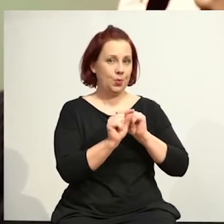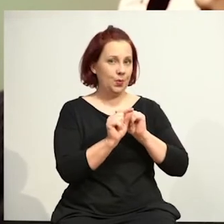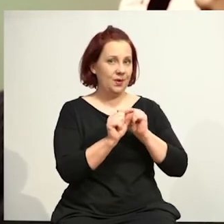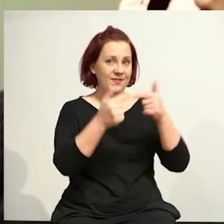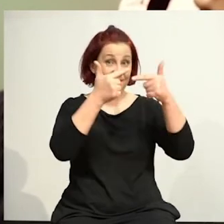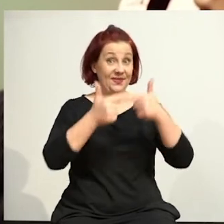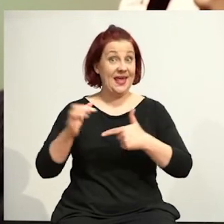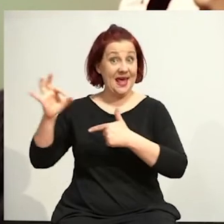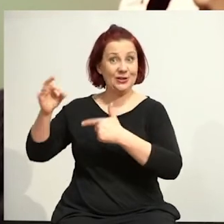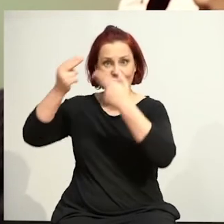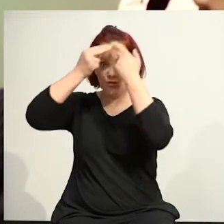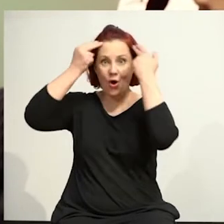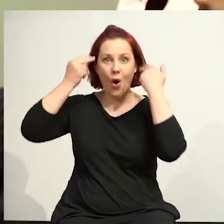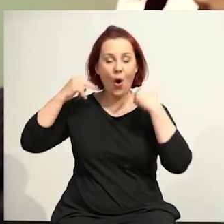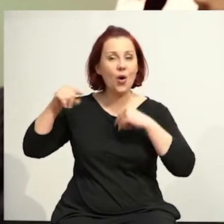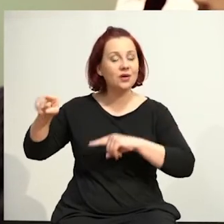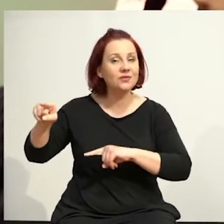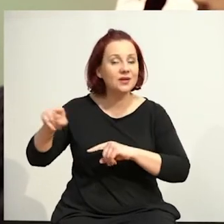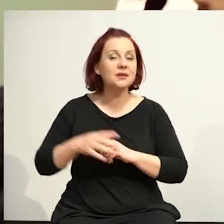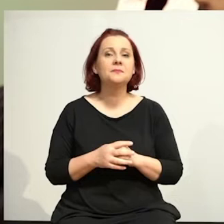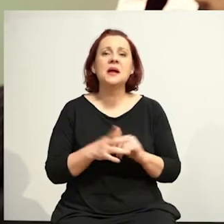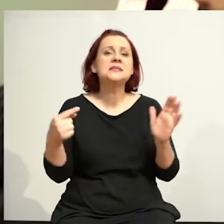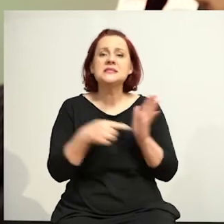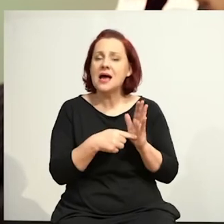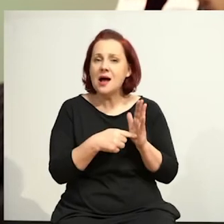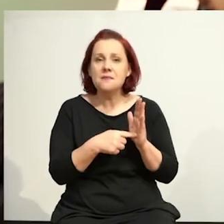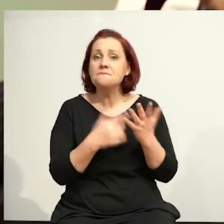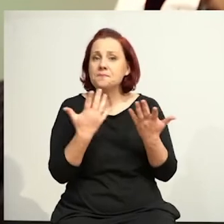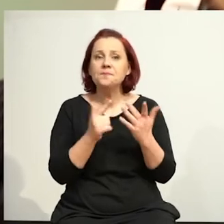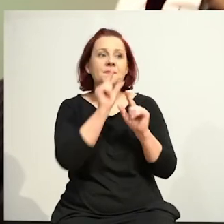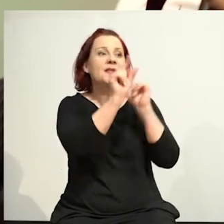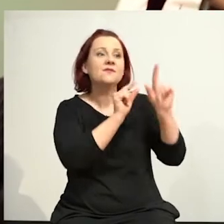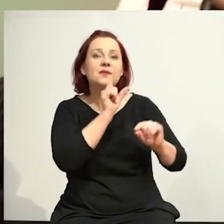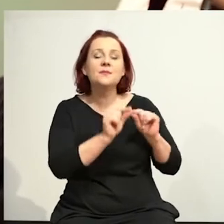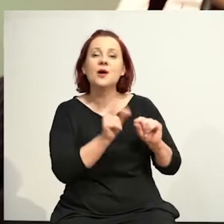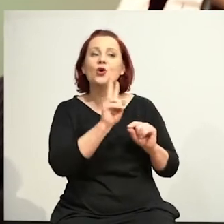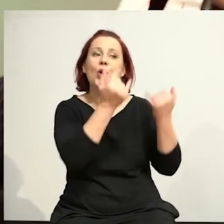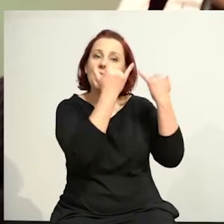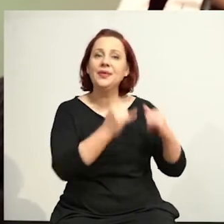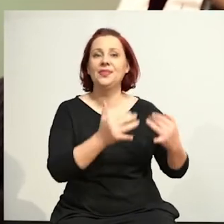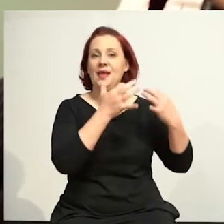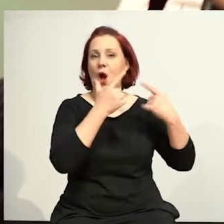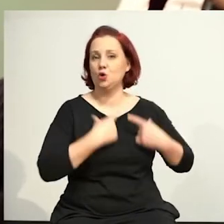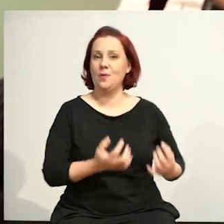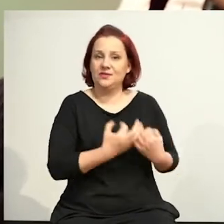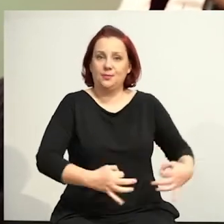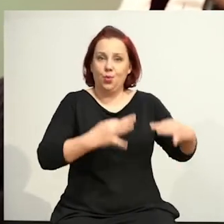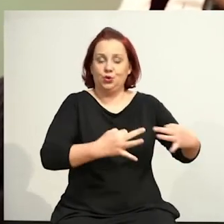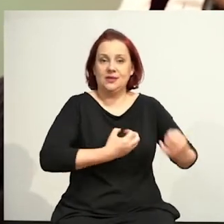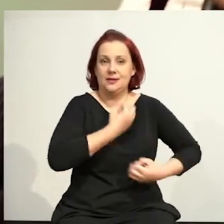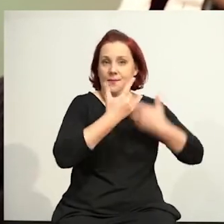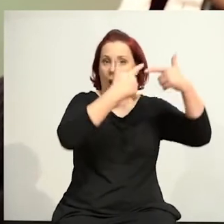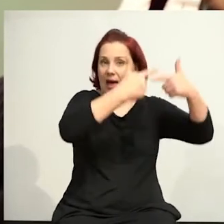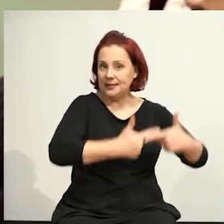wierszy Norwida, które z intencji miały być wybrane przez innego współczesnego poetę. I